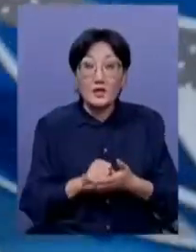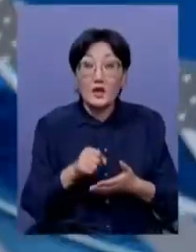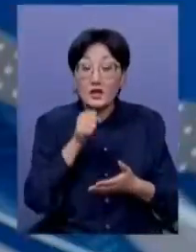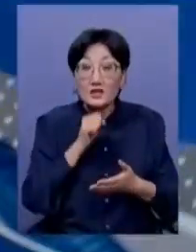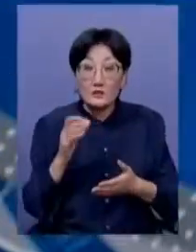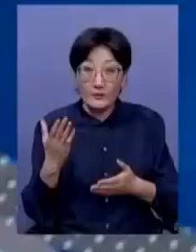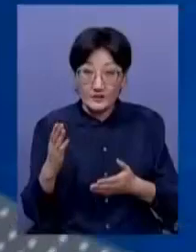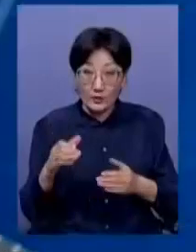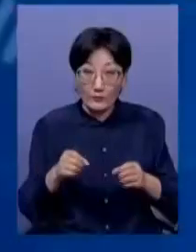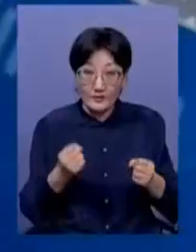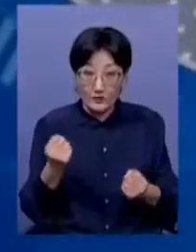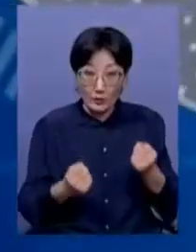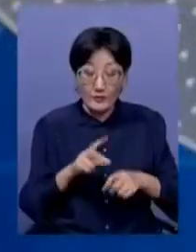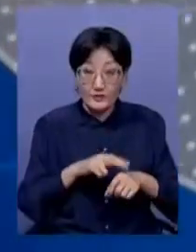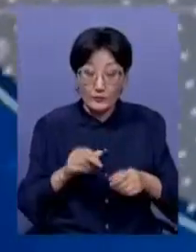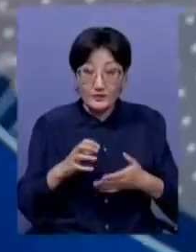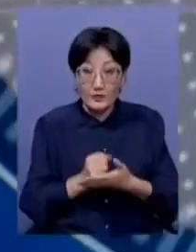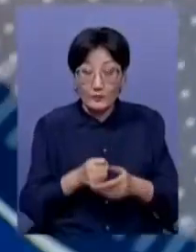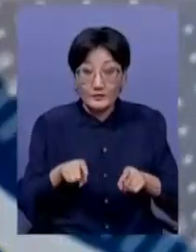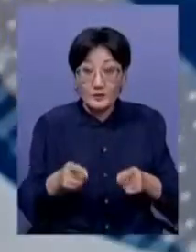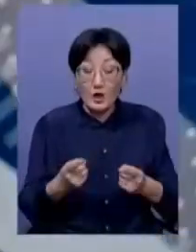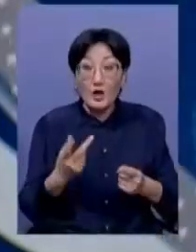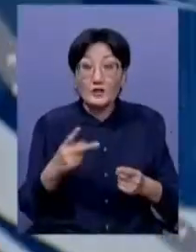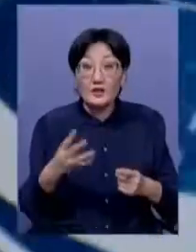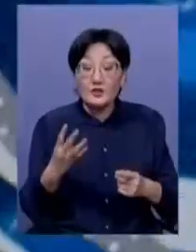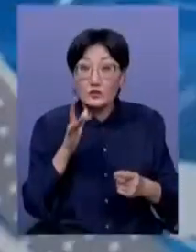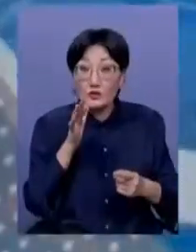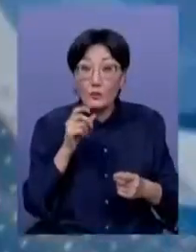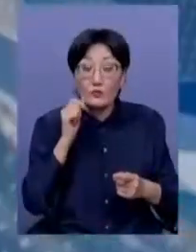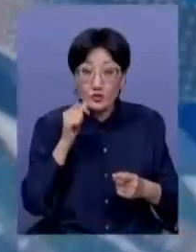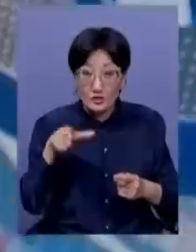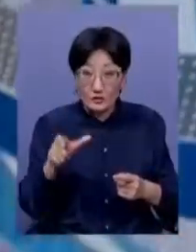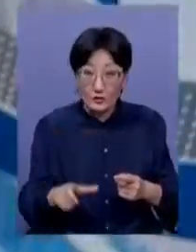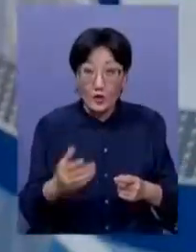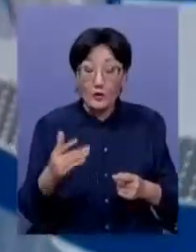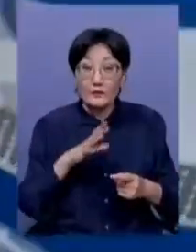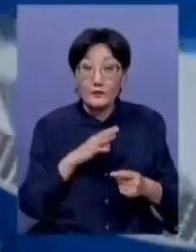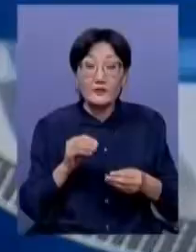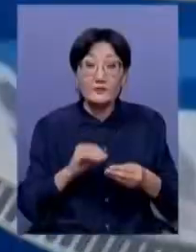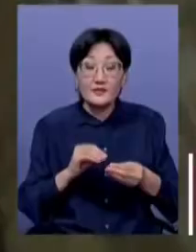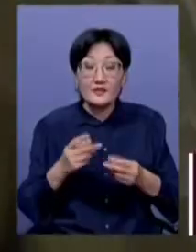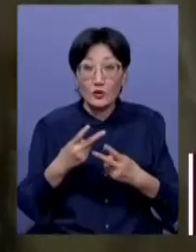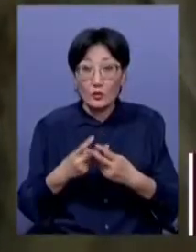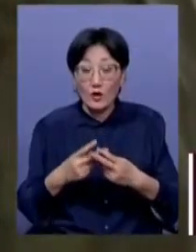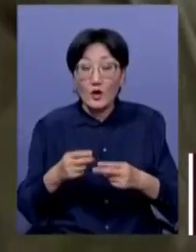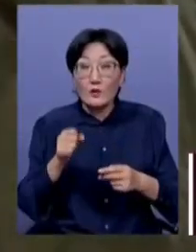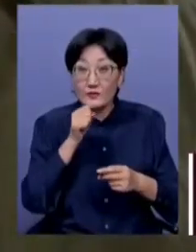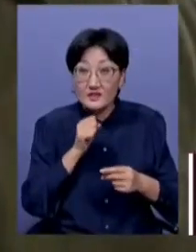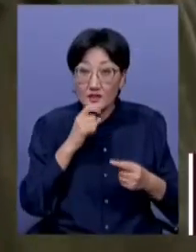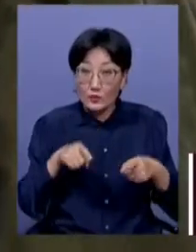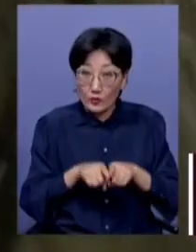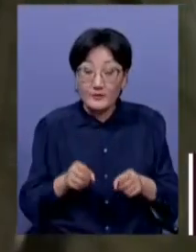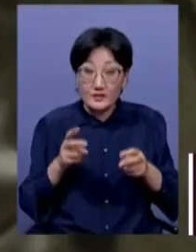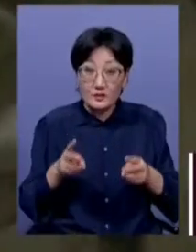автозеркал. В ходе спецоперации полицейским удалось задержать 34-летнего мужчину. Он был неоднократно судим за имущественные